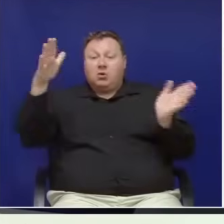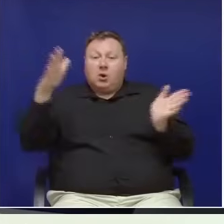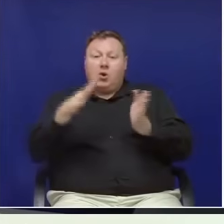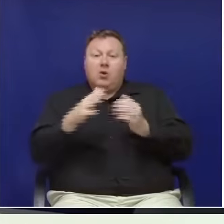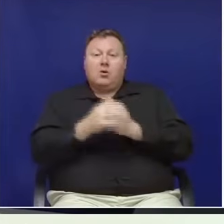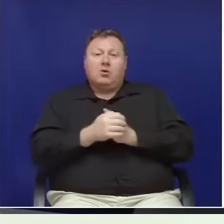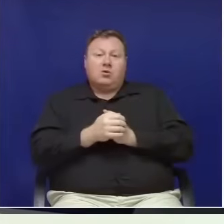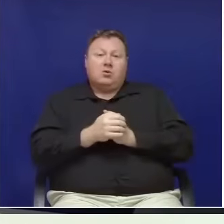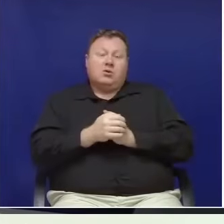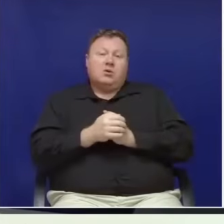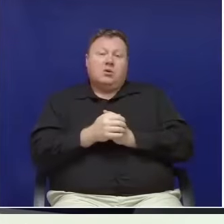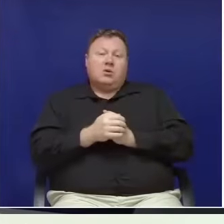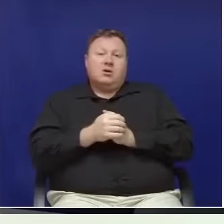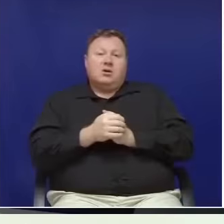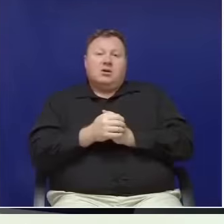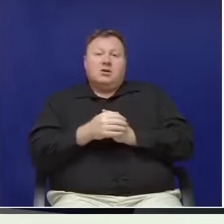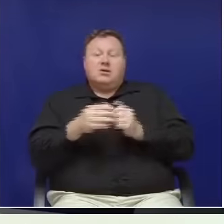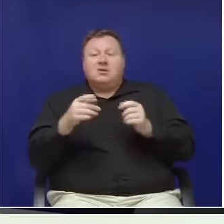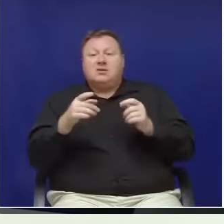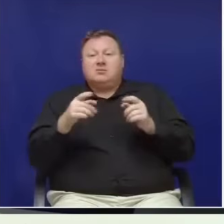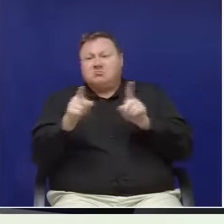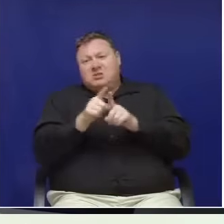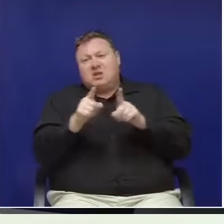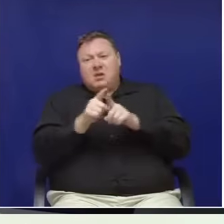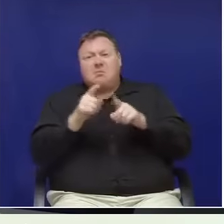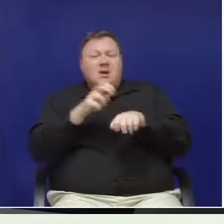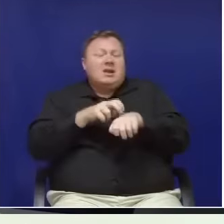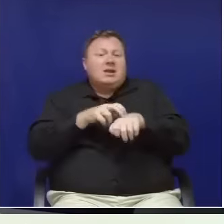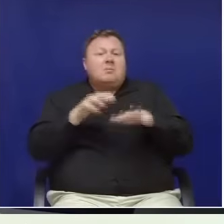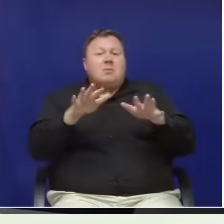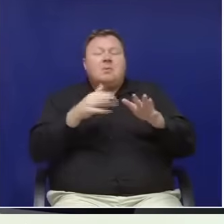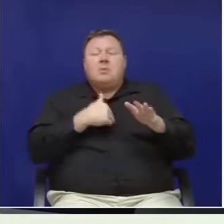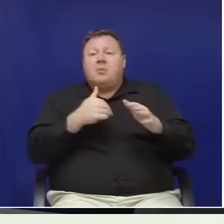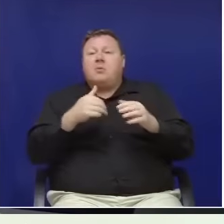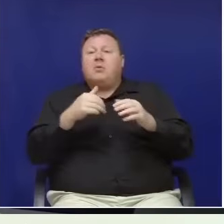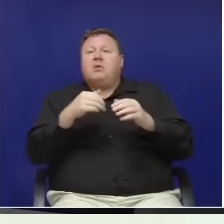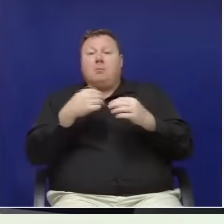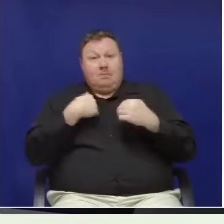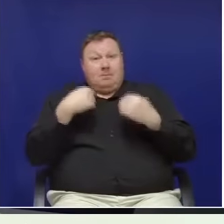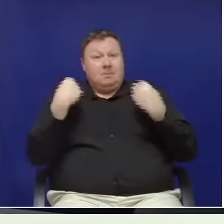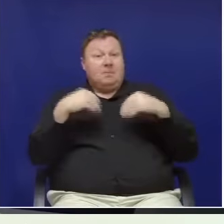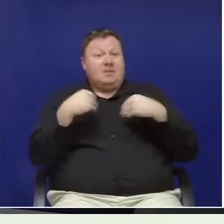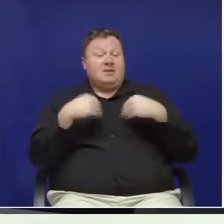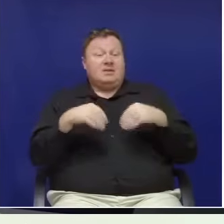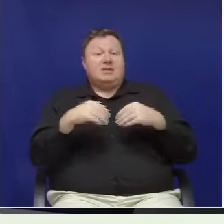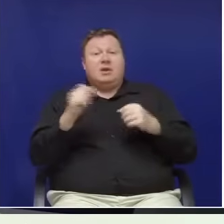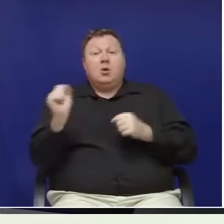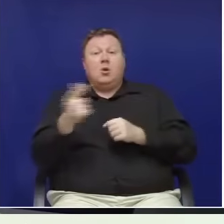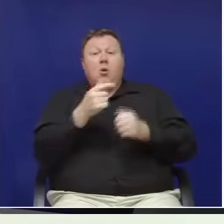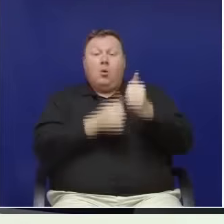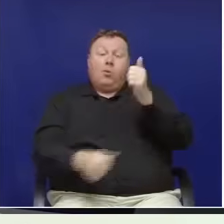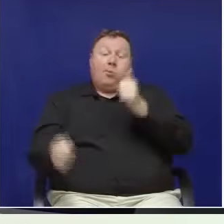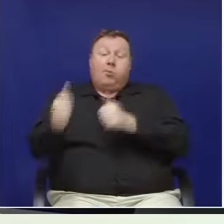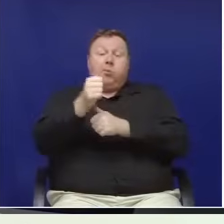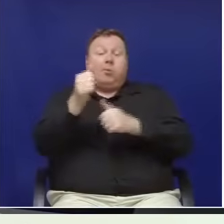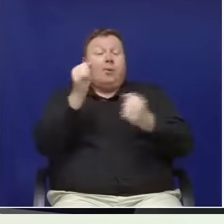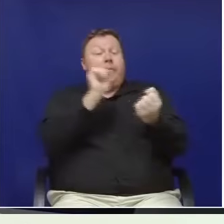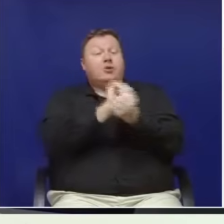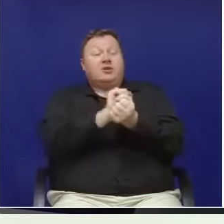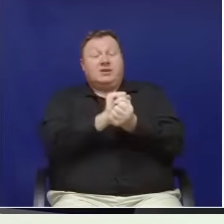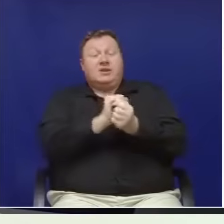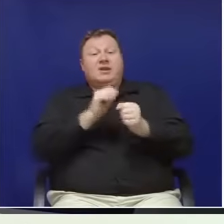ook besig intans om te sê dat alle hoofde van tronke sal nou jaarliks 'n eksamen